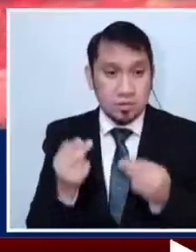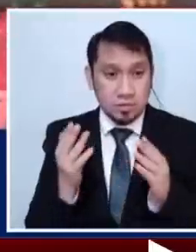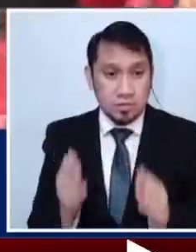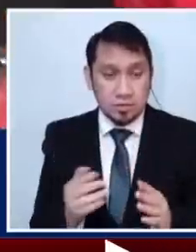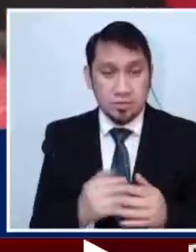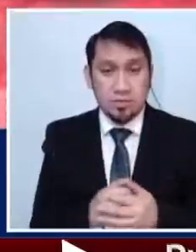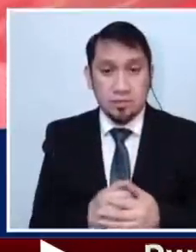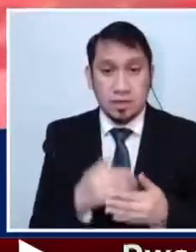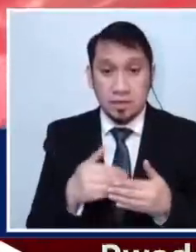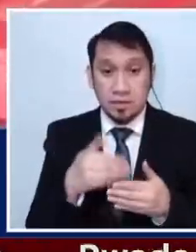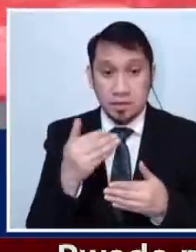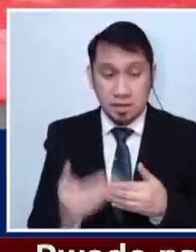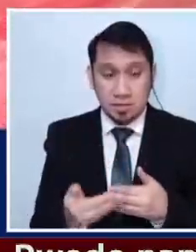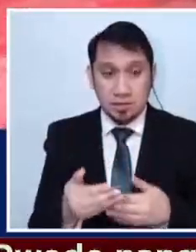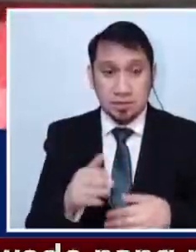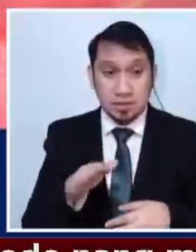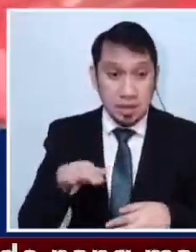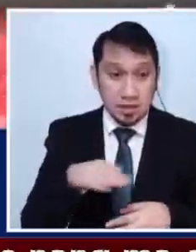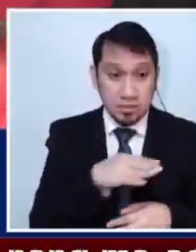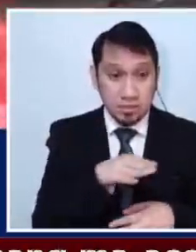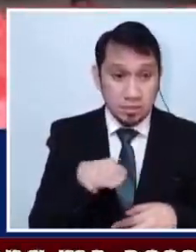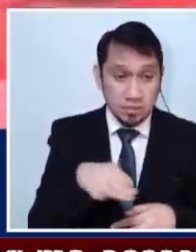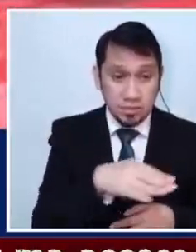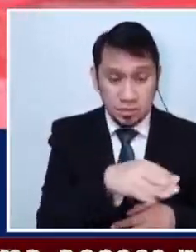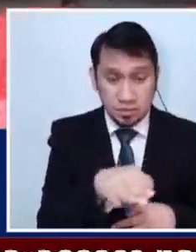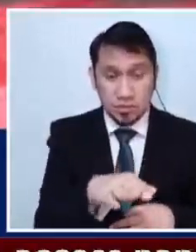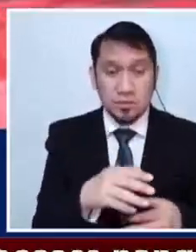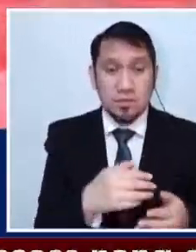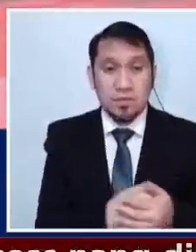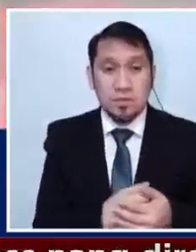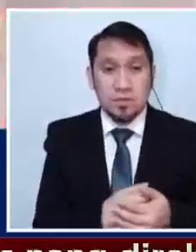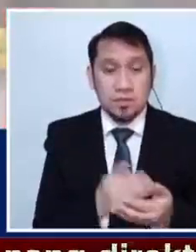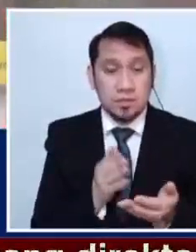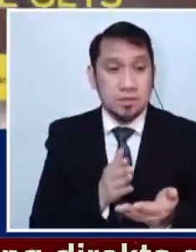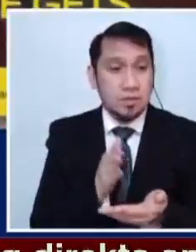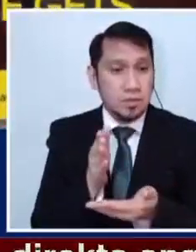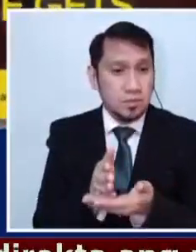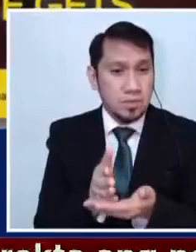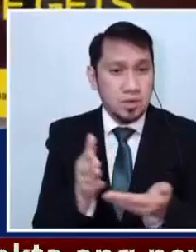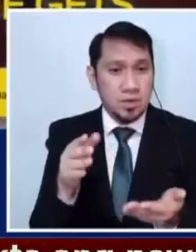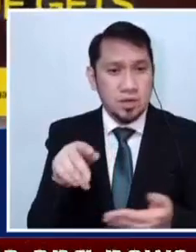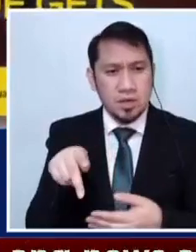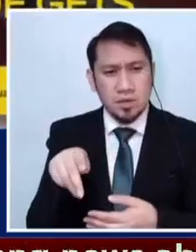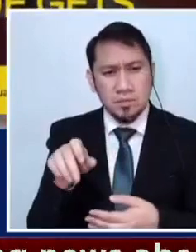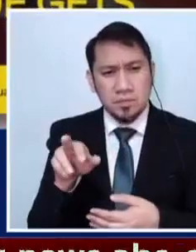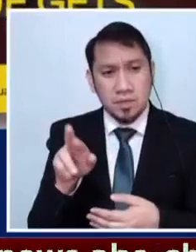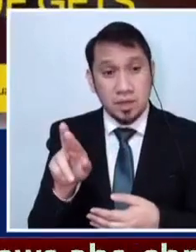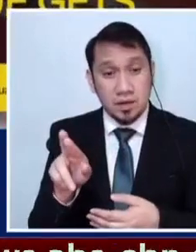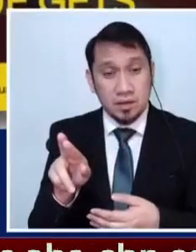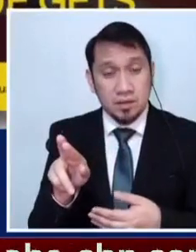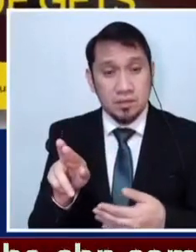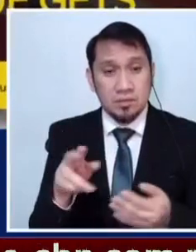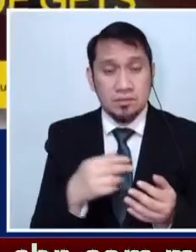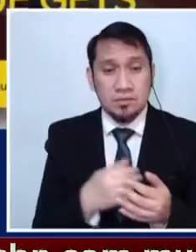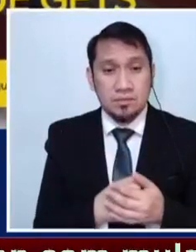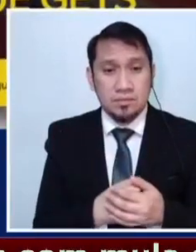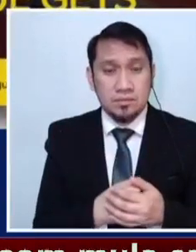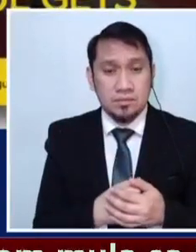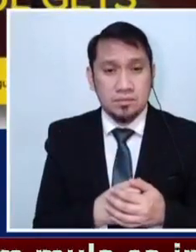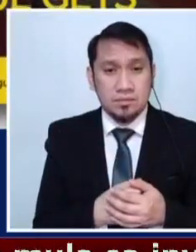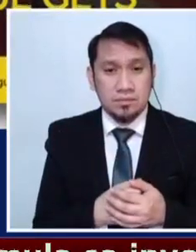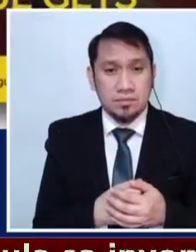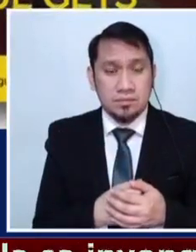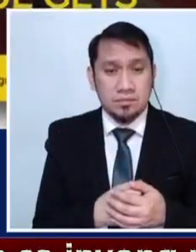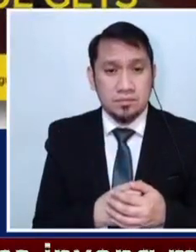ang UNI team bago pumunta sa campaign rally sa Bredcopier. Samantala, sa ulat ng ABS-CBN halalan partner na